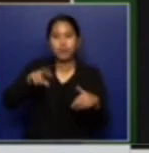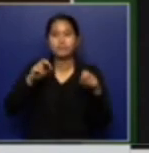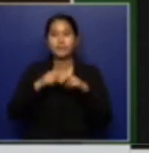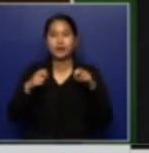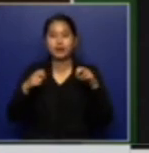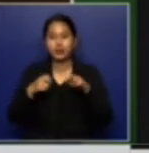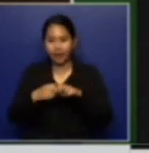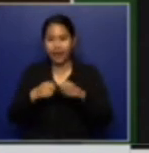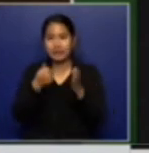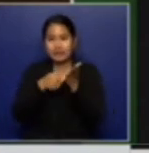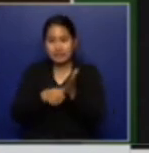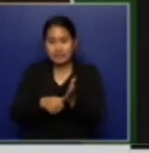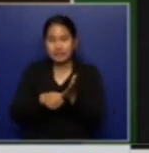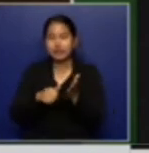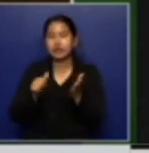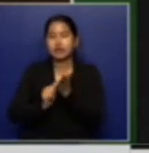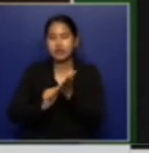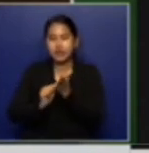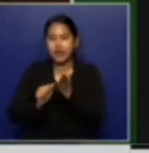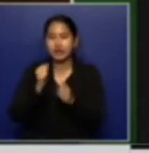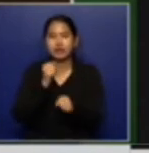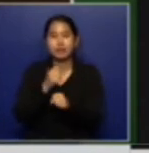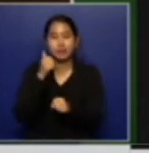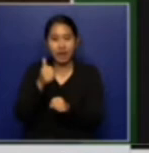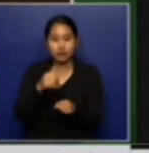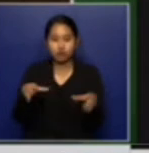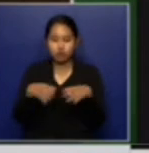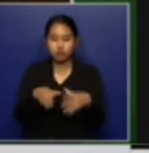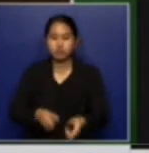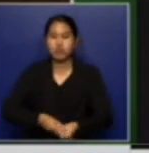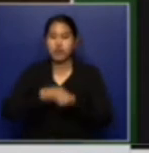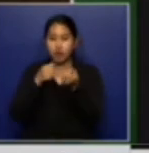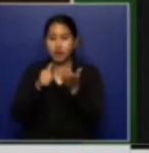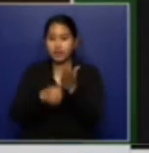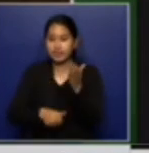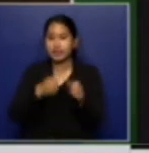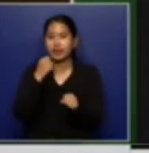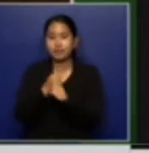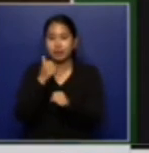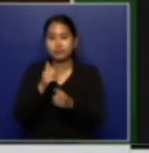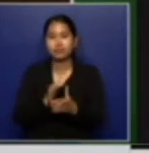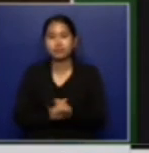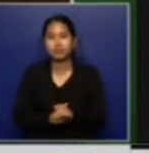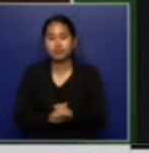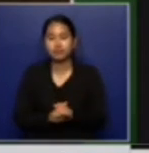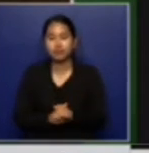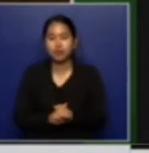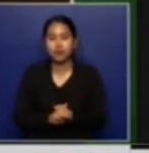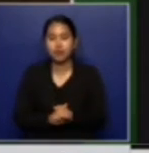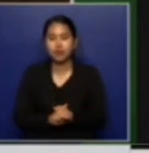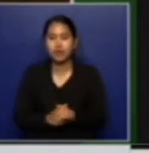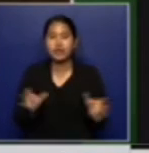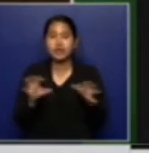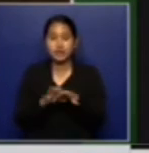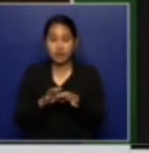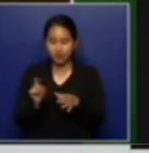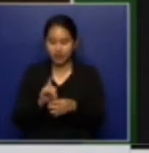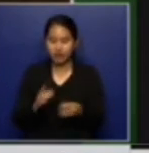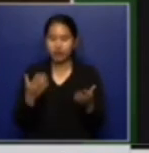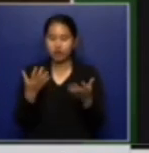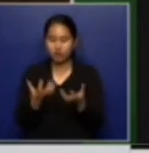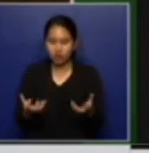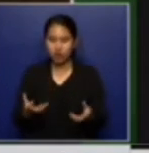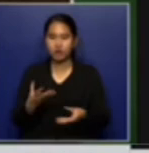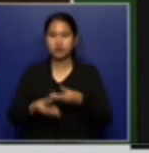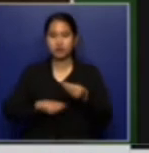หนี้สินได้ในภาคเกษตรภาคชาวบ้านส่งผลเกี่ยวกับกำลังซื้อเข้ามาภาค